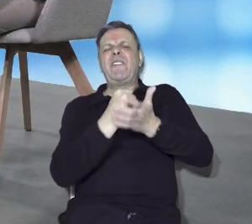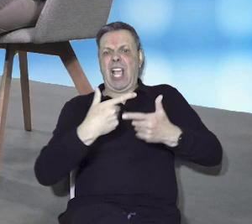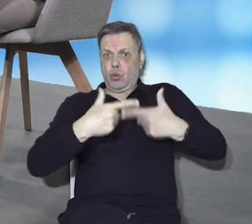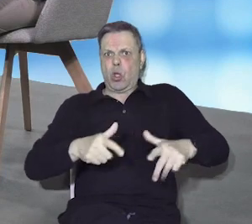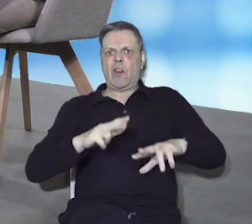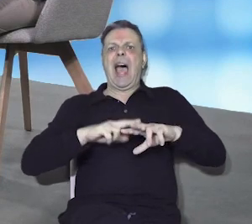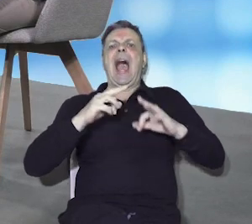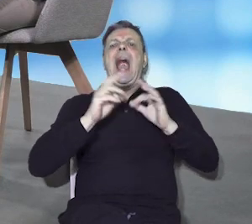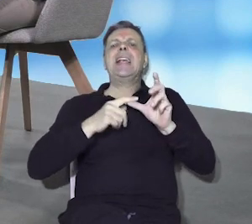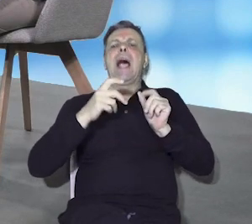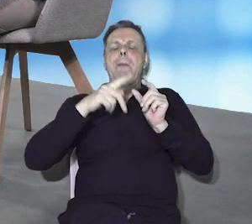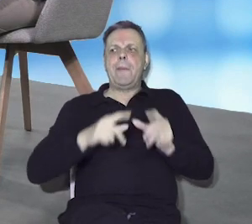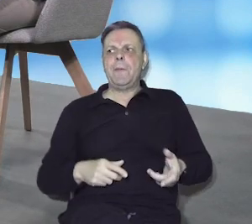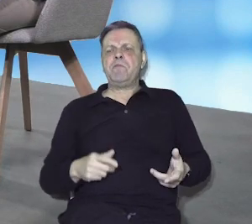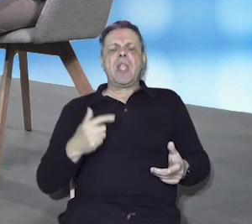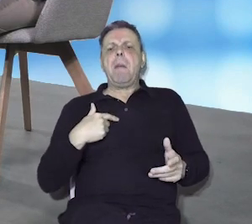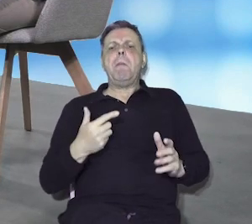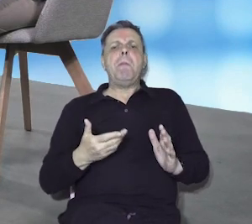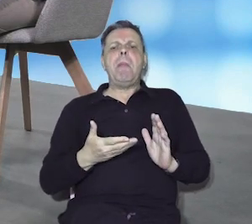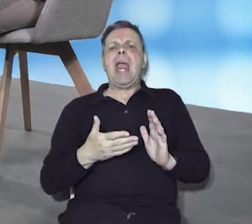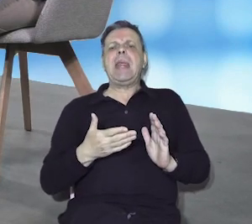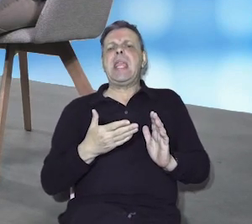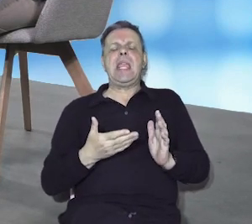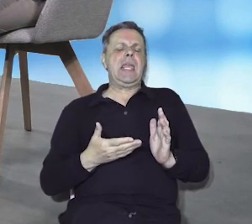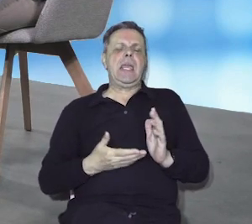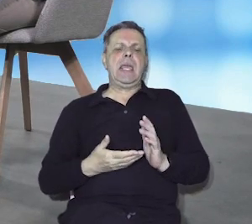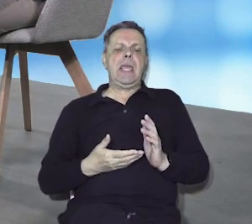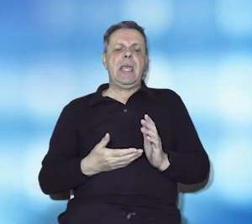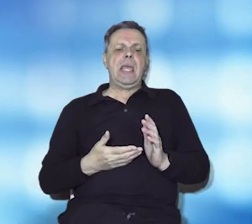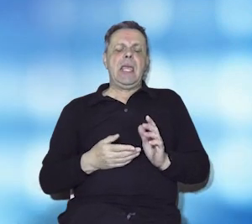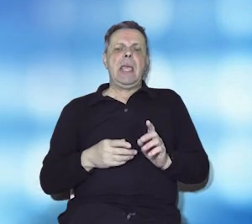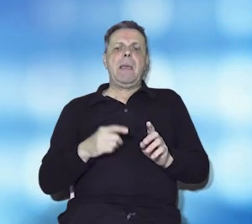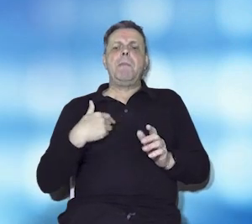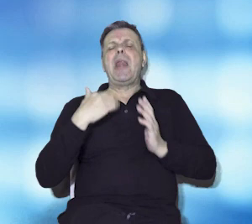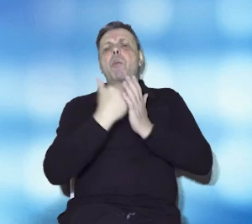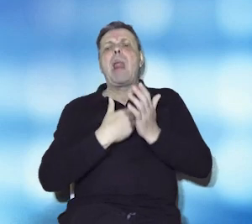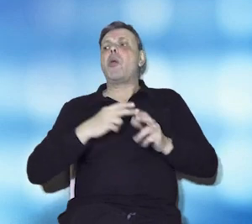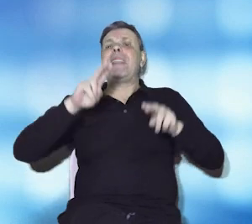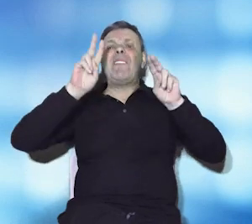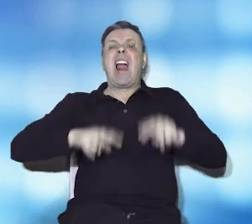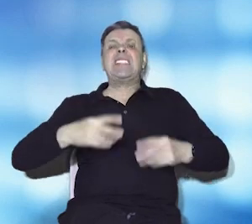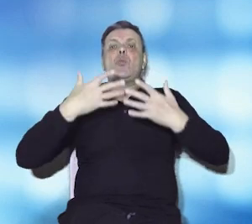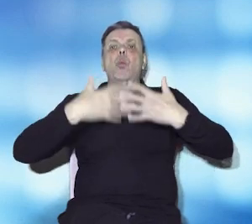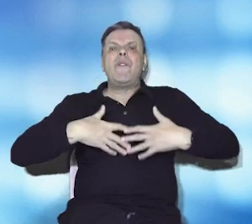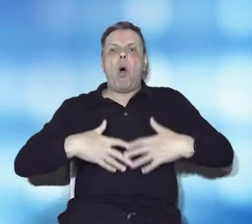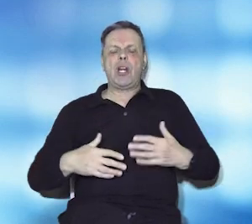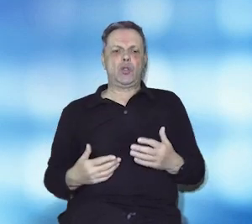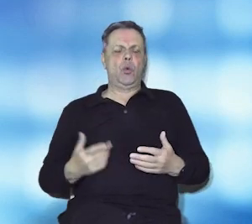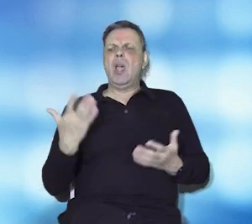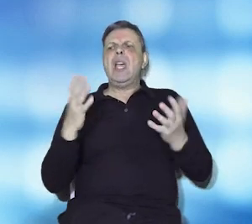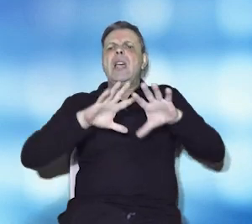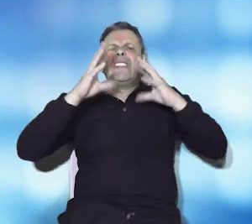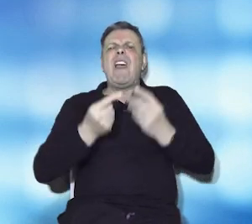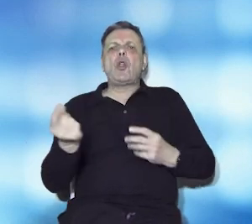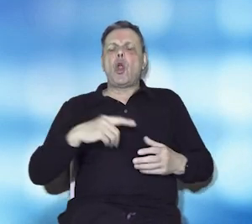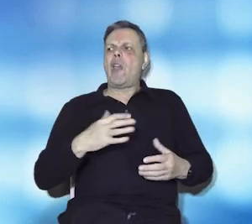da mi je dugoročni plan dizati samo po nivou na ISO i na GMP. Također mi u planu imati vlastitu tvornicu. Sve vam to dolazi iz